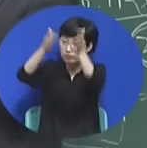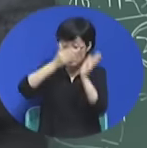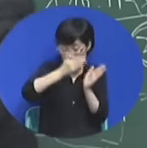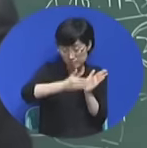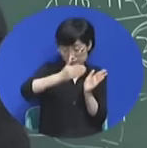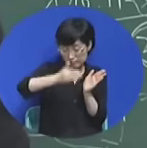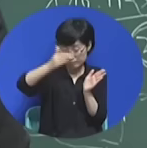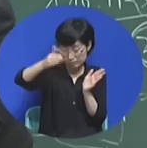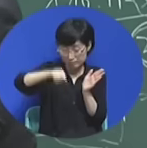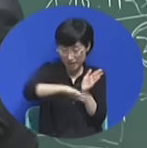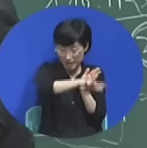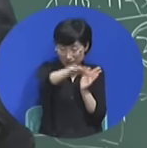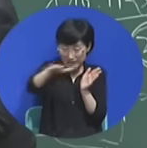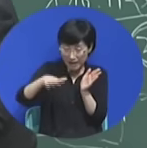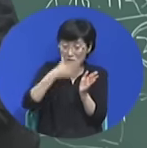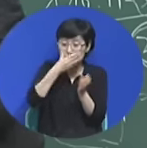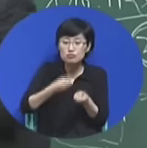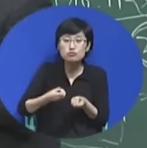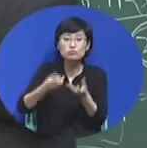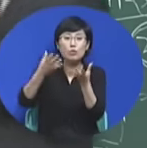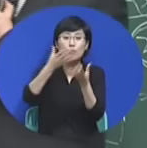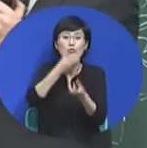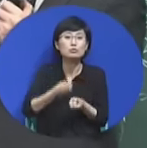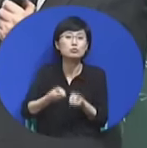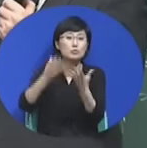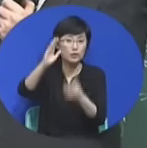뭐요? 요소들이에요.